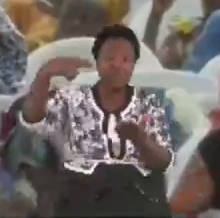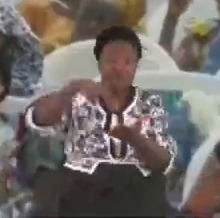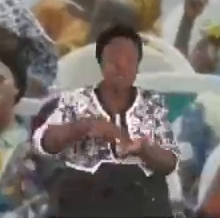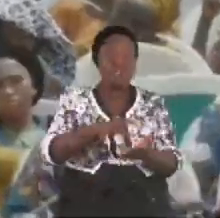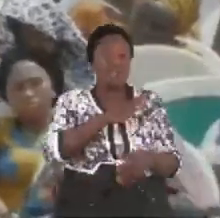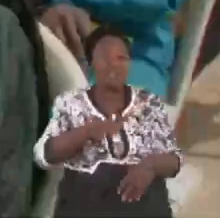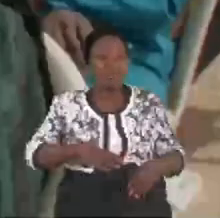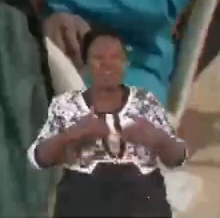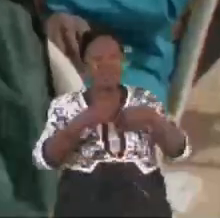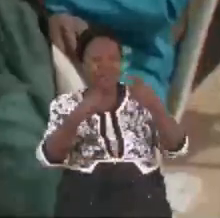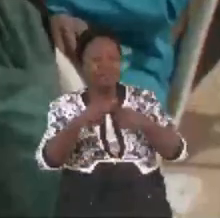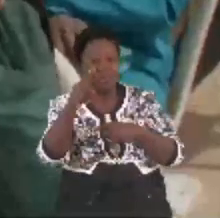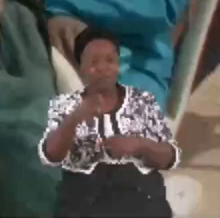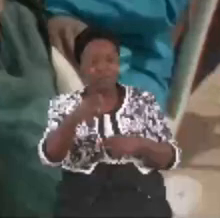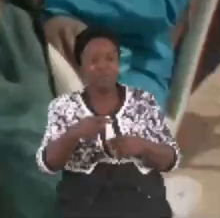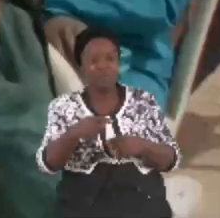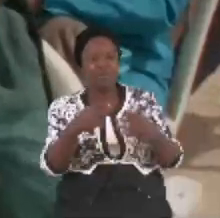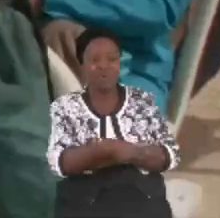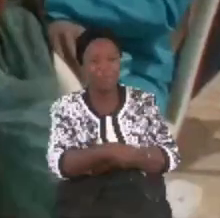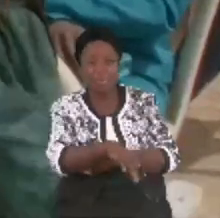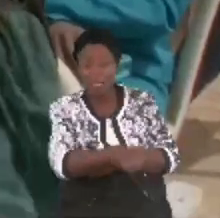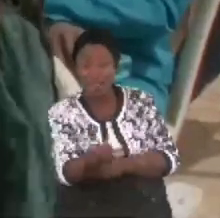le Christ ressuscité est venu à toi aujourd'hui.